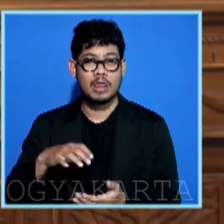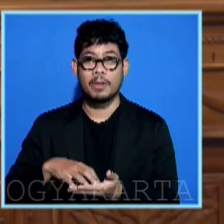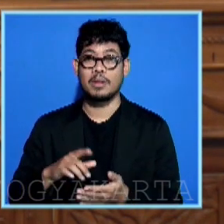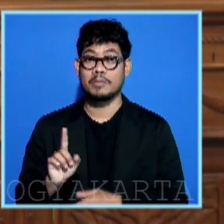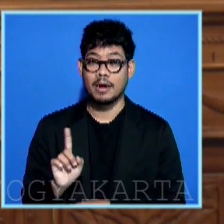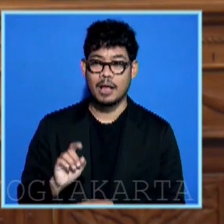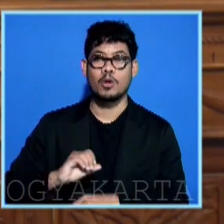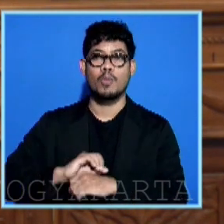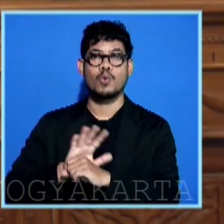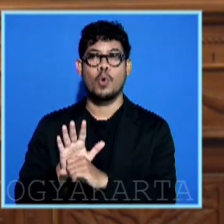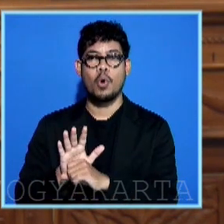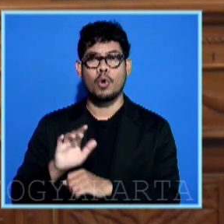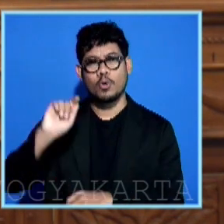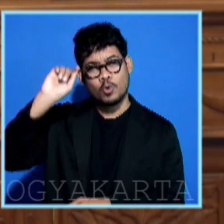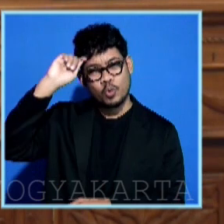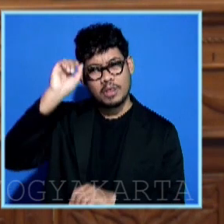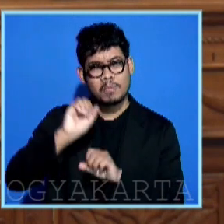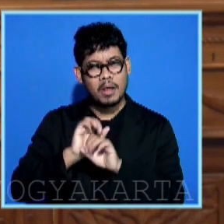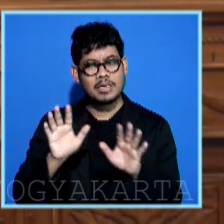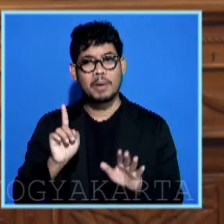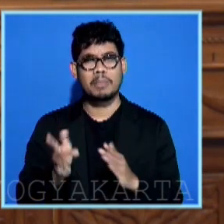mupangat Digital marketing